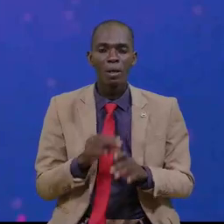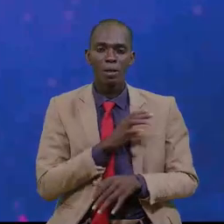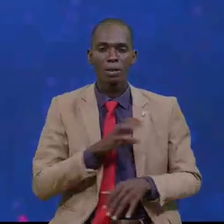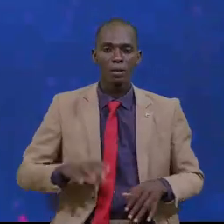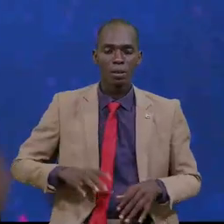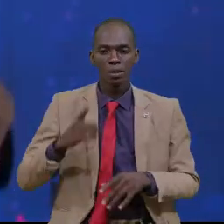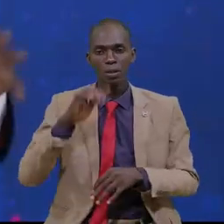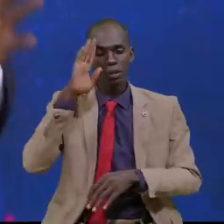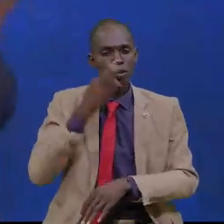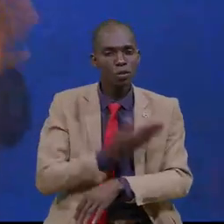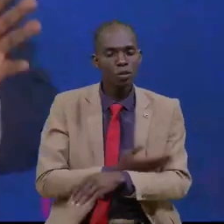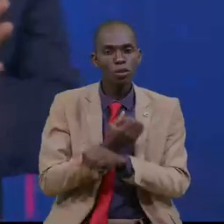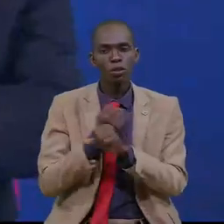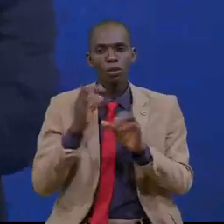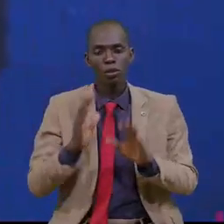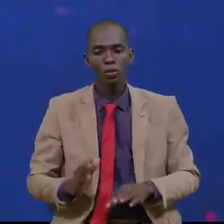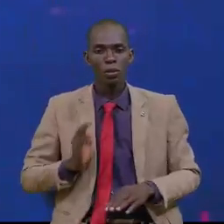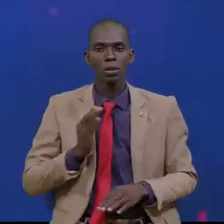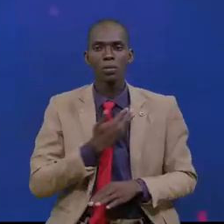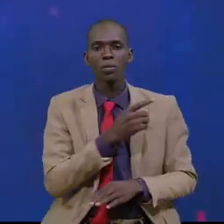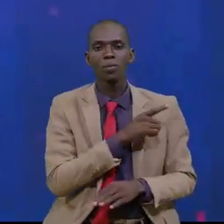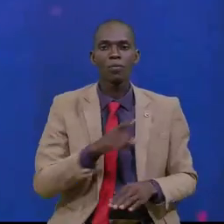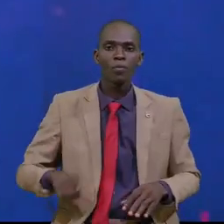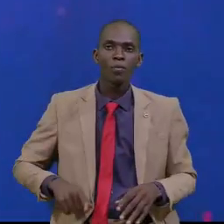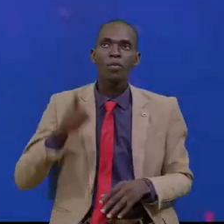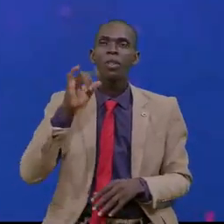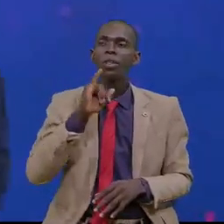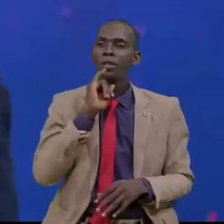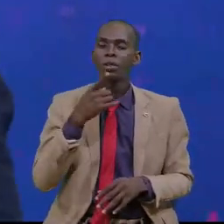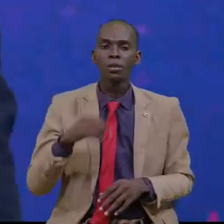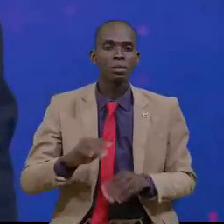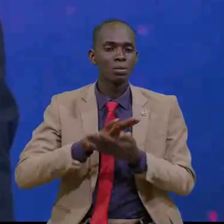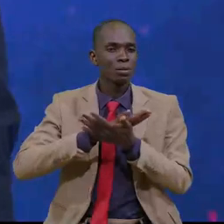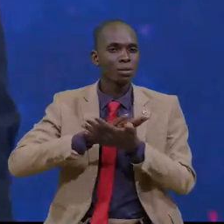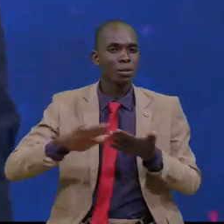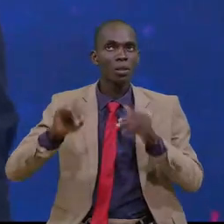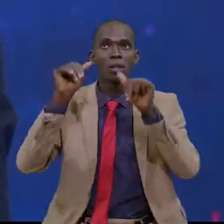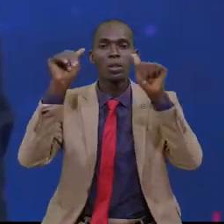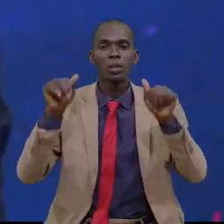Fils, le Sauveur, notre Seigneur, il est le reflet